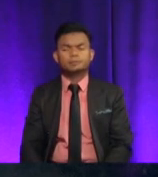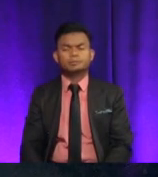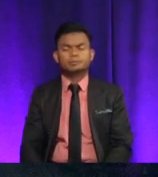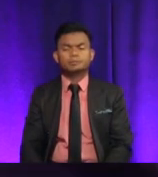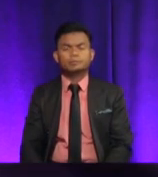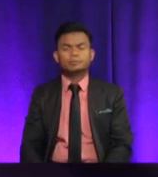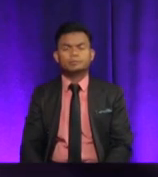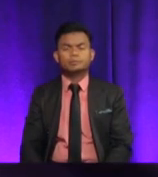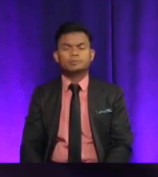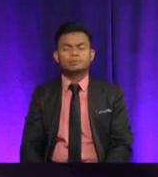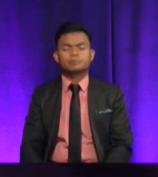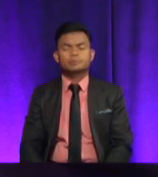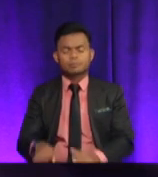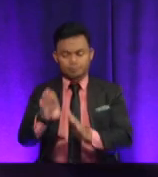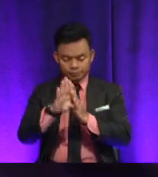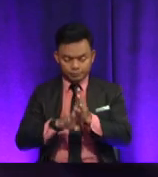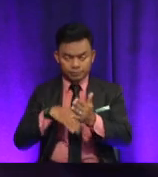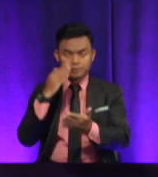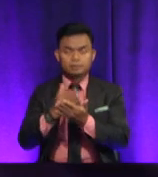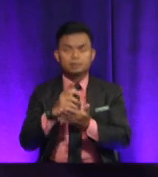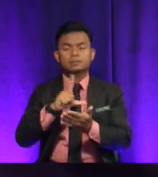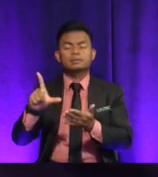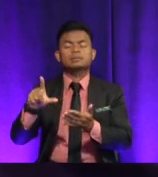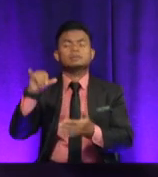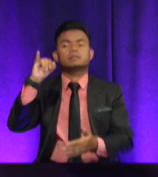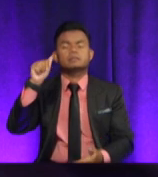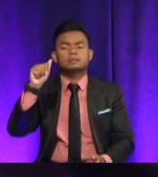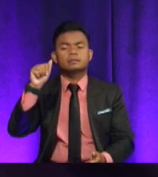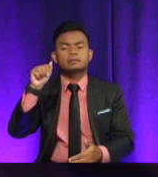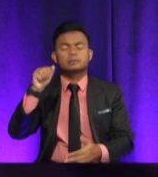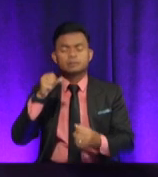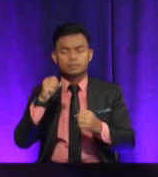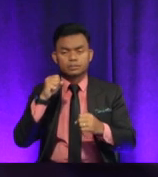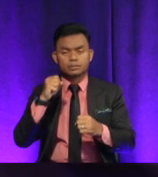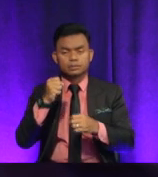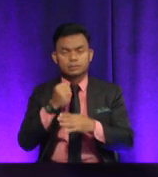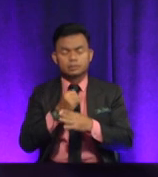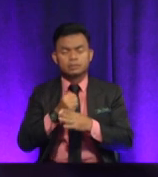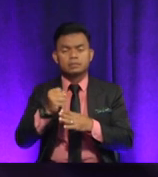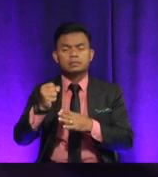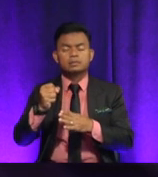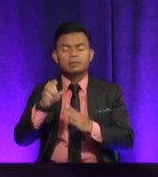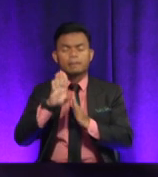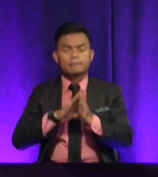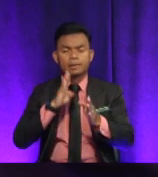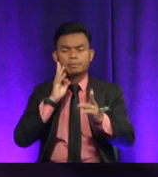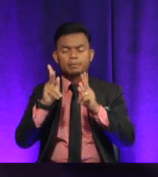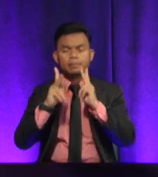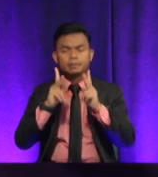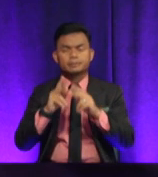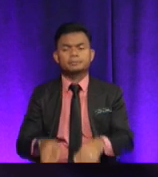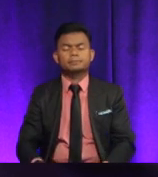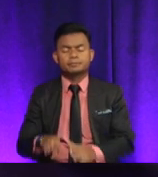Berhentilah Iya Seraya berbaring bercinta pada